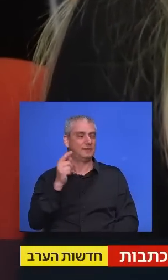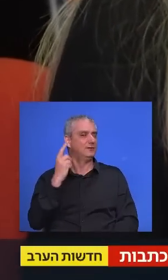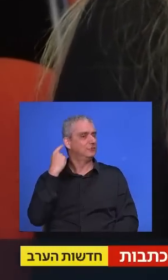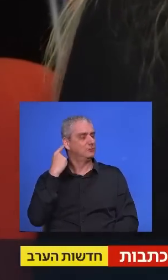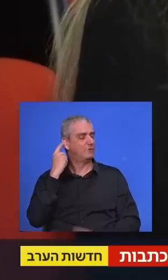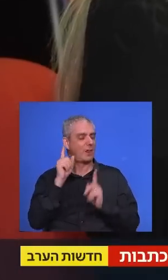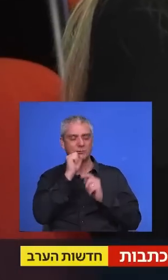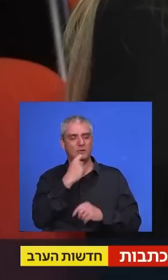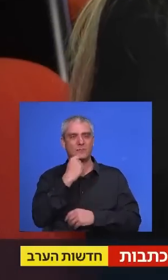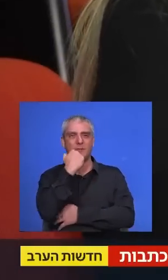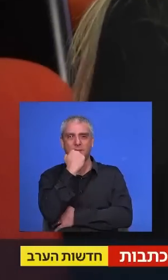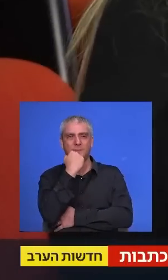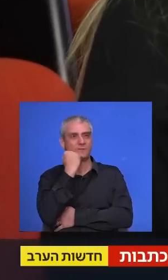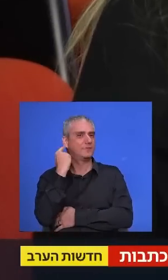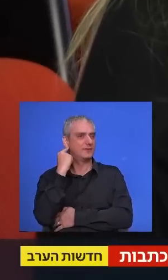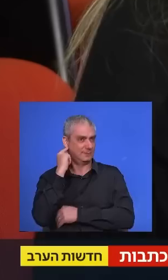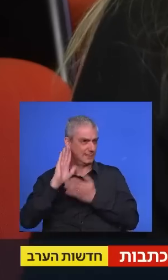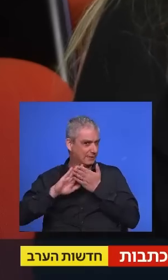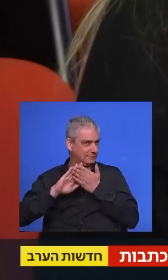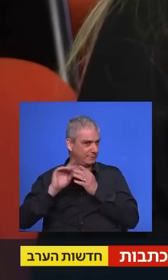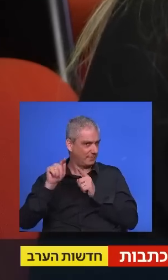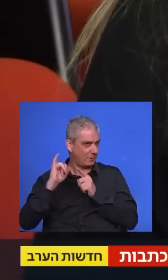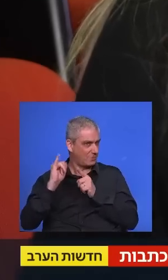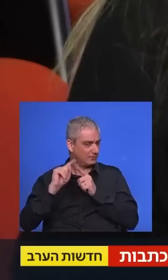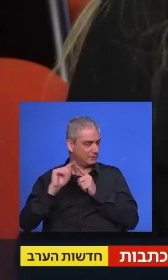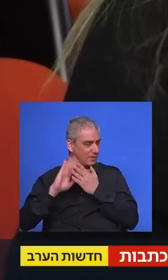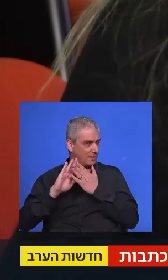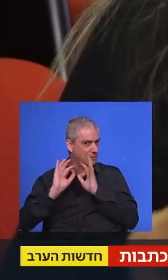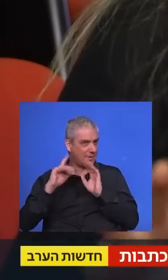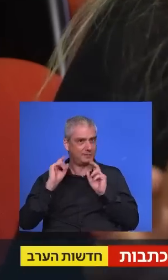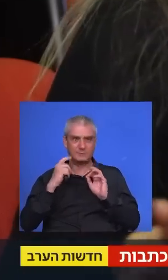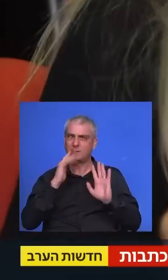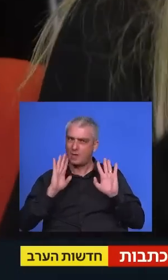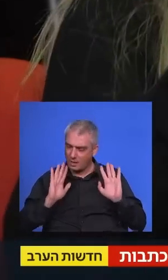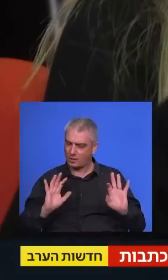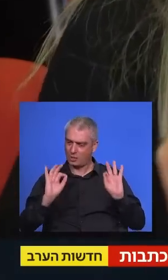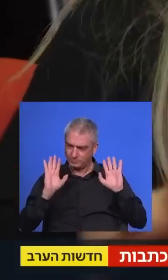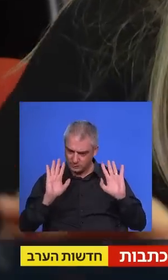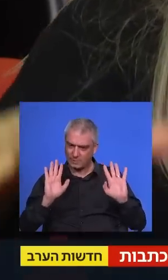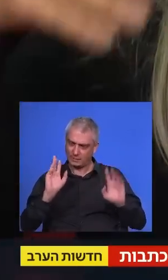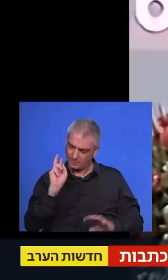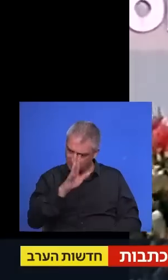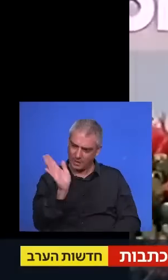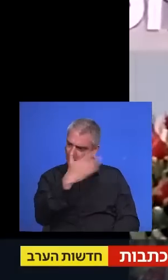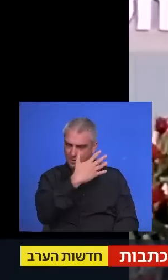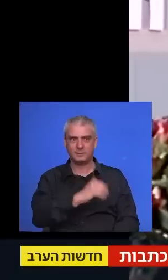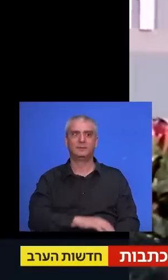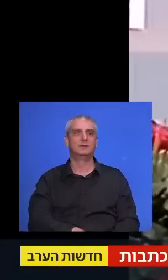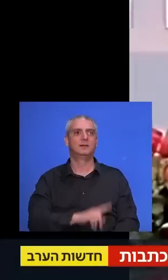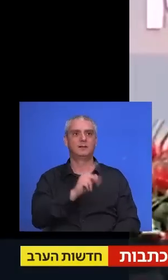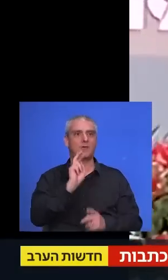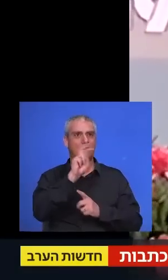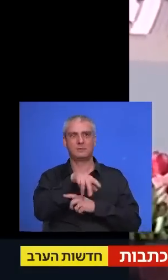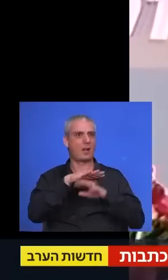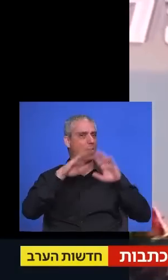והקשיבה לשיר ואומרת, תגידי לי, זה הקצב נכון? זה הכל יהיה בסדר? אמרתי לה, הכל יהיה בסדר, תעלי, והיא עלתה